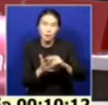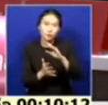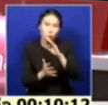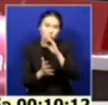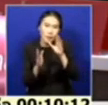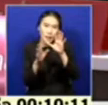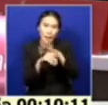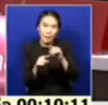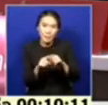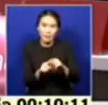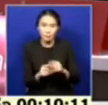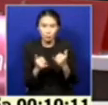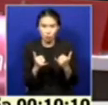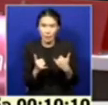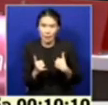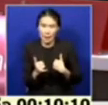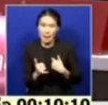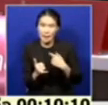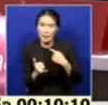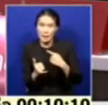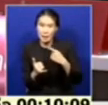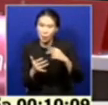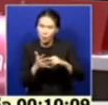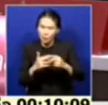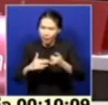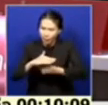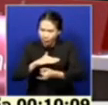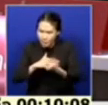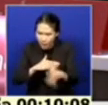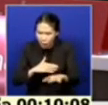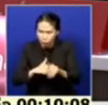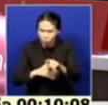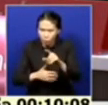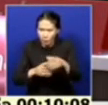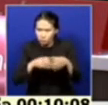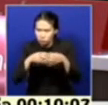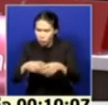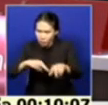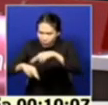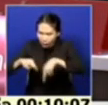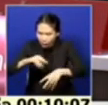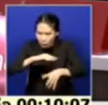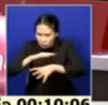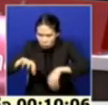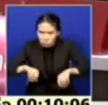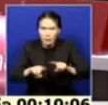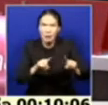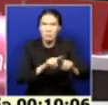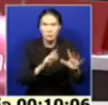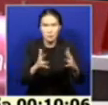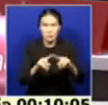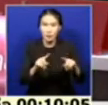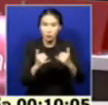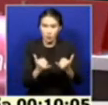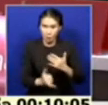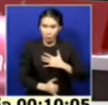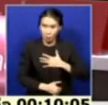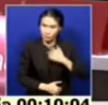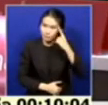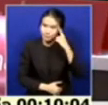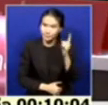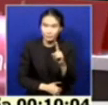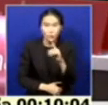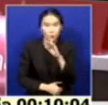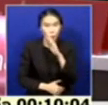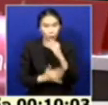ำเนินการก็ผมก็พอเข้าใจพอผมเห็นรัฐมนตรีอธิบดีท่านหนึ่งก็ออกมาชี้แจงไม่ได้คาดคั้น